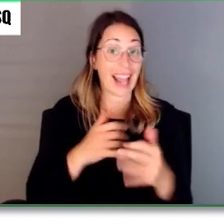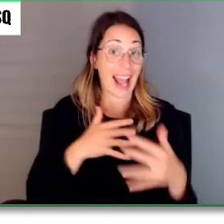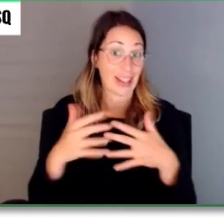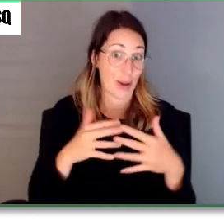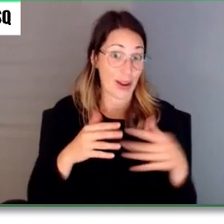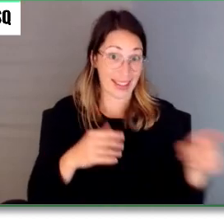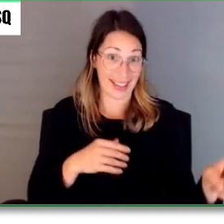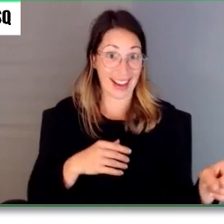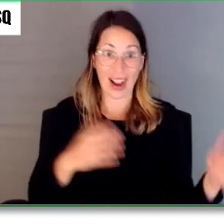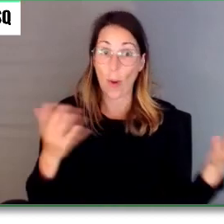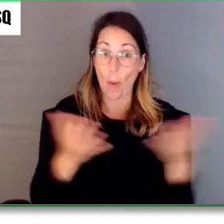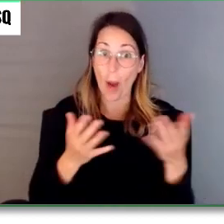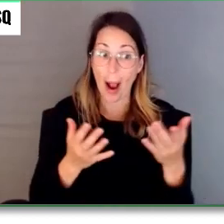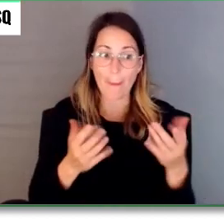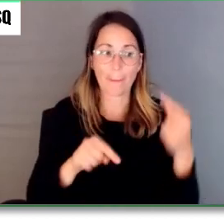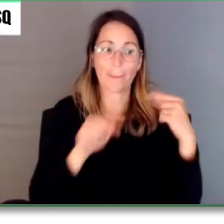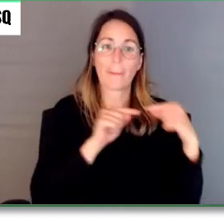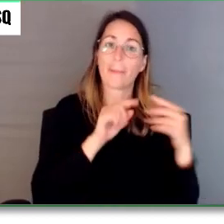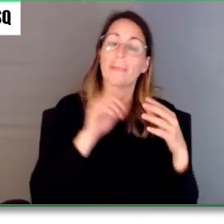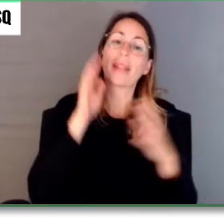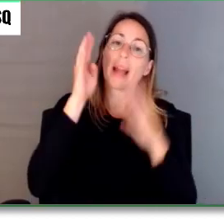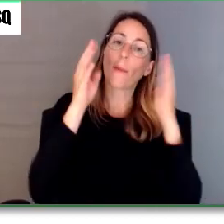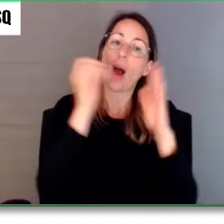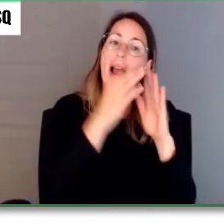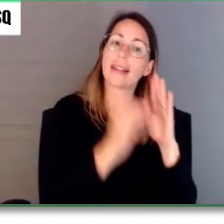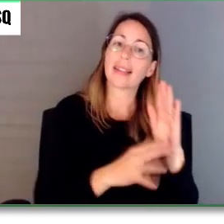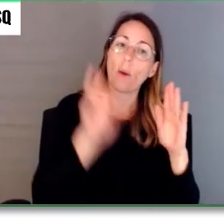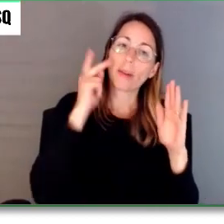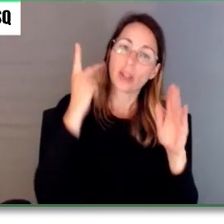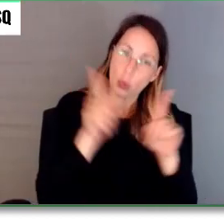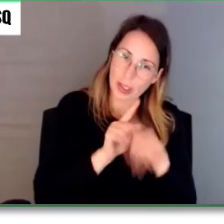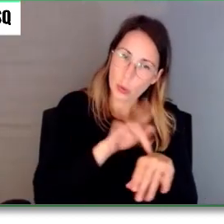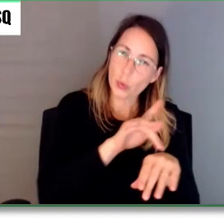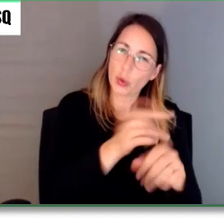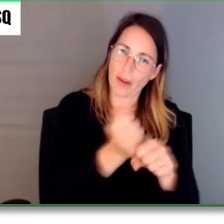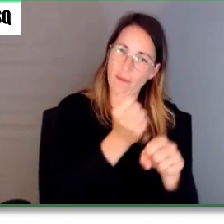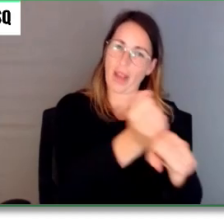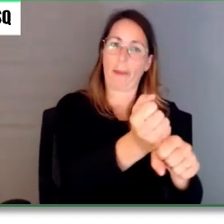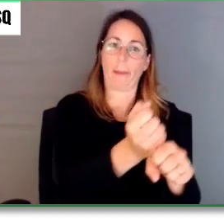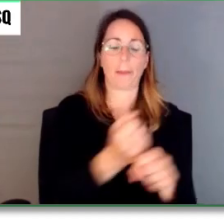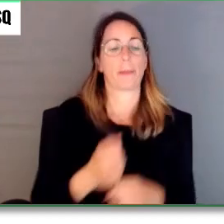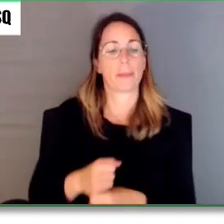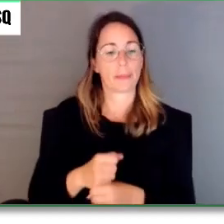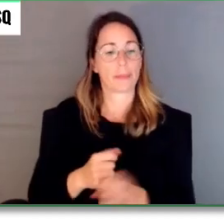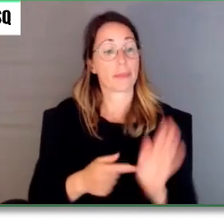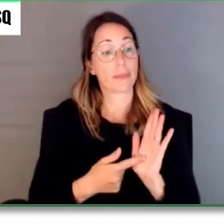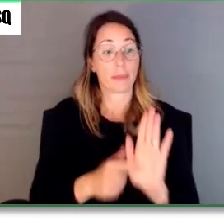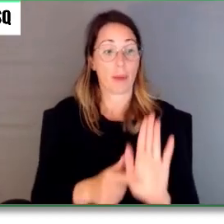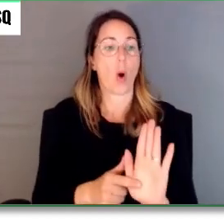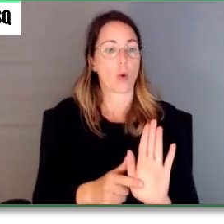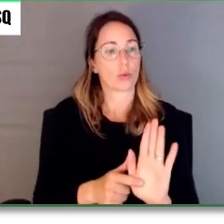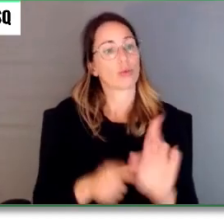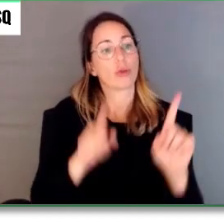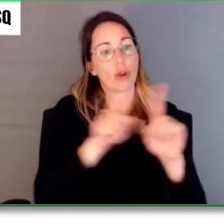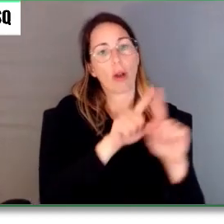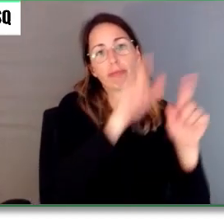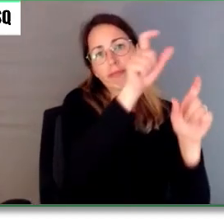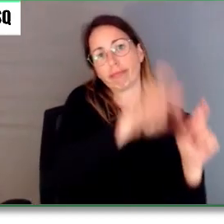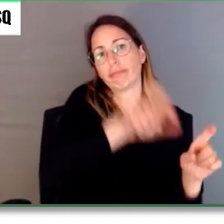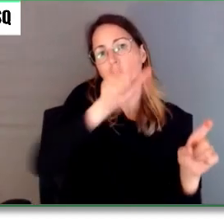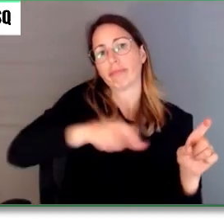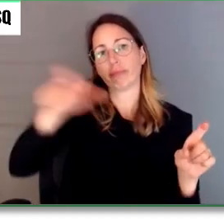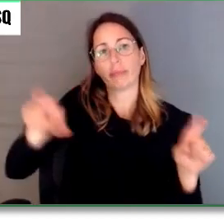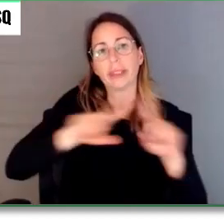à l'élaboration des politiques et à sa mise en œuvre. Et on montrait cette extension des différents niveaux socio-écologiques.